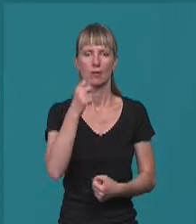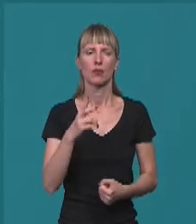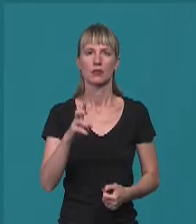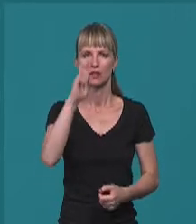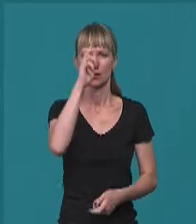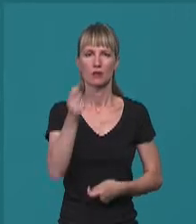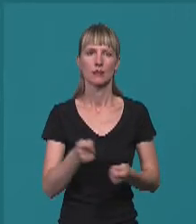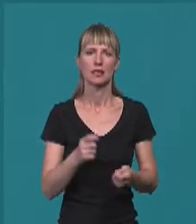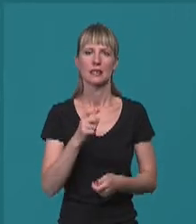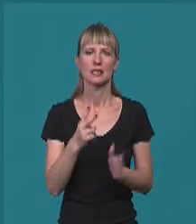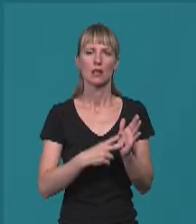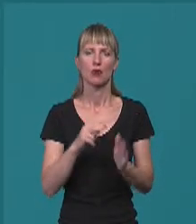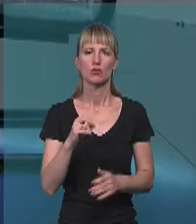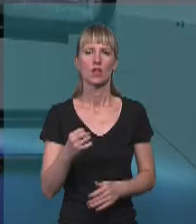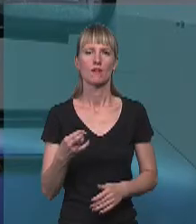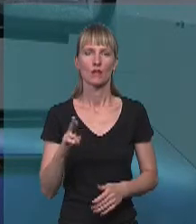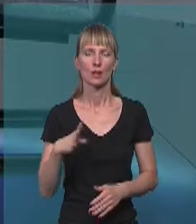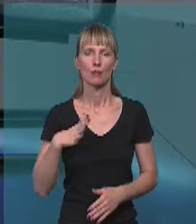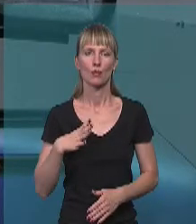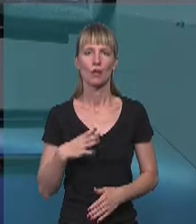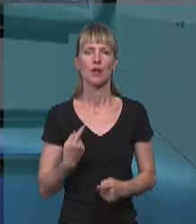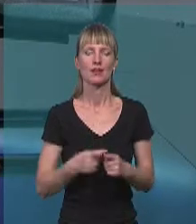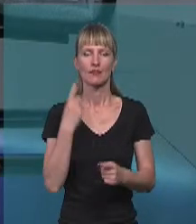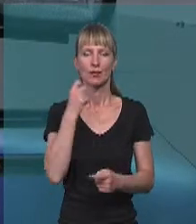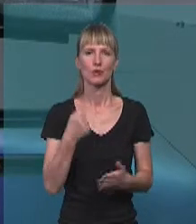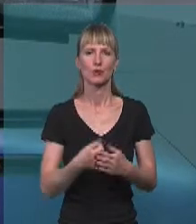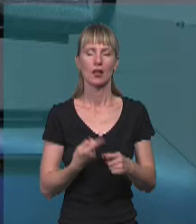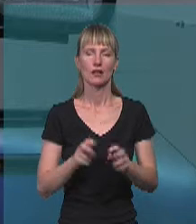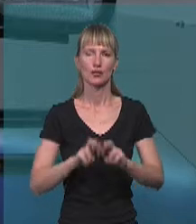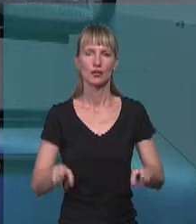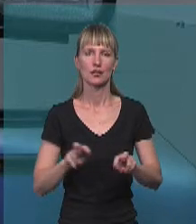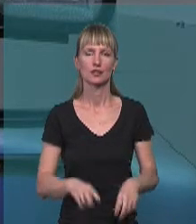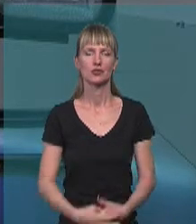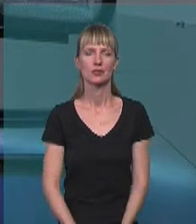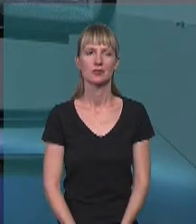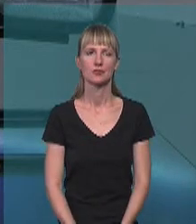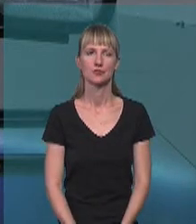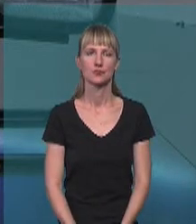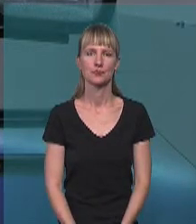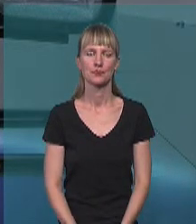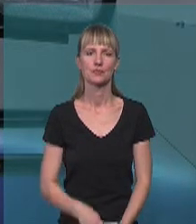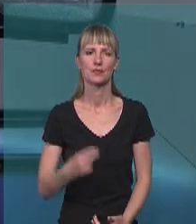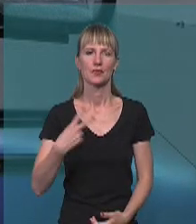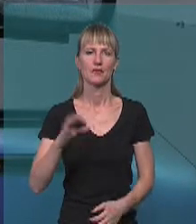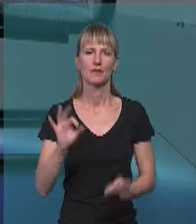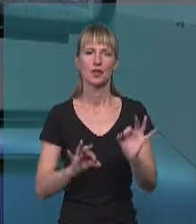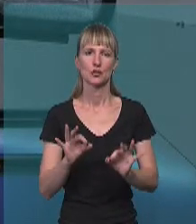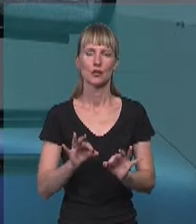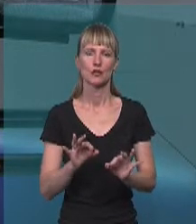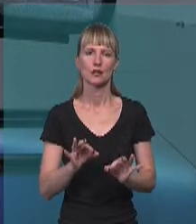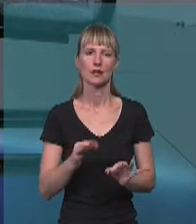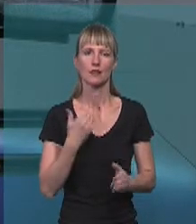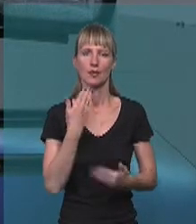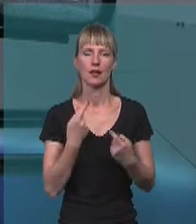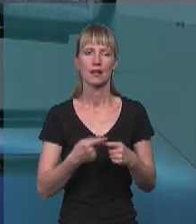державної адміністрації 7 червня була оприлюднена ця інформація щодо цих досліджень. І от 20% респондентів